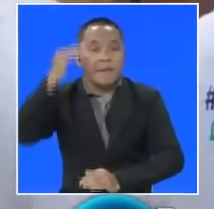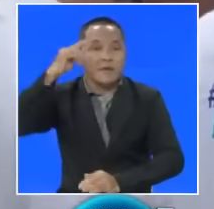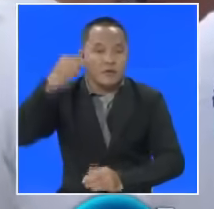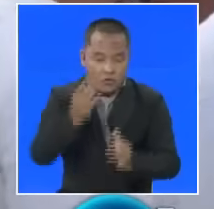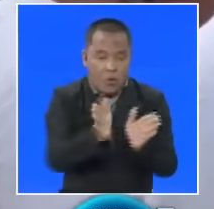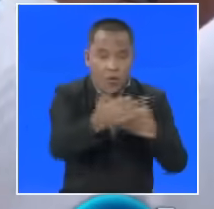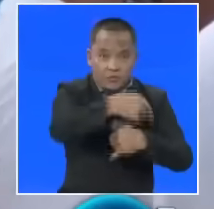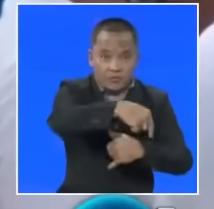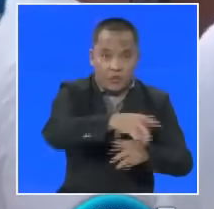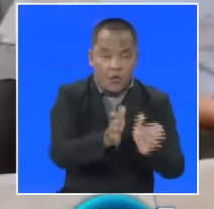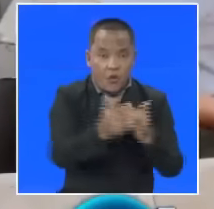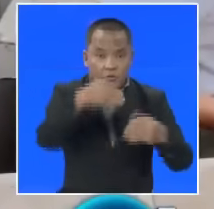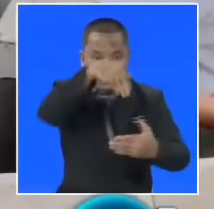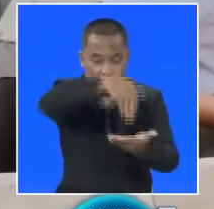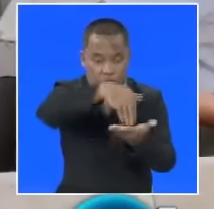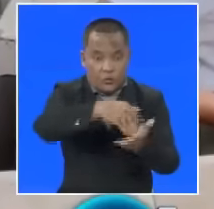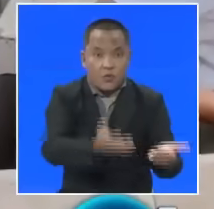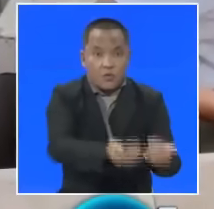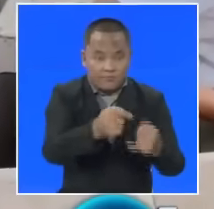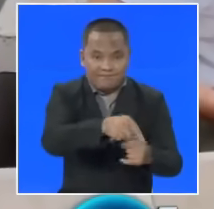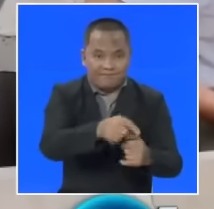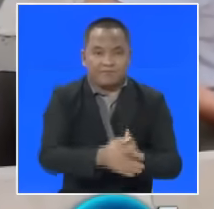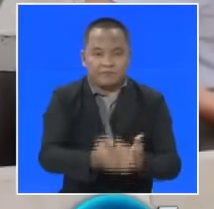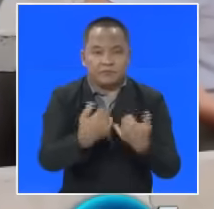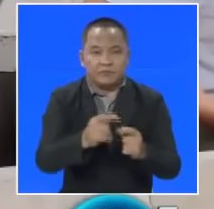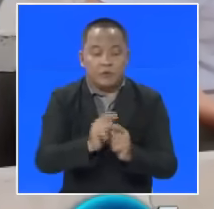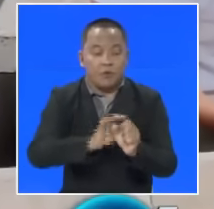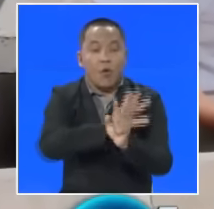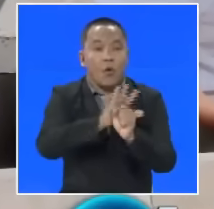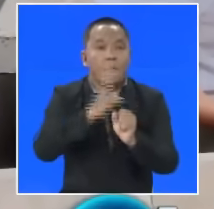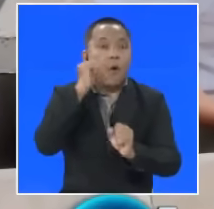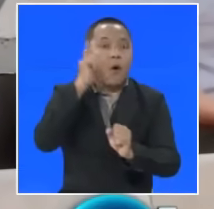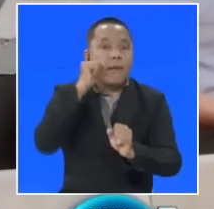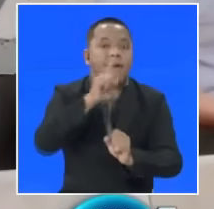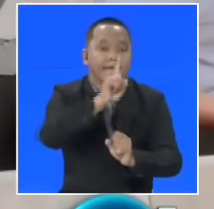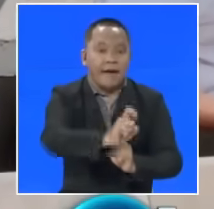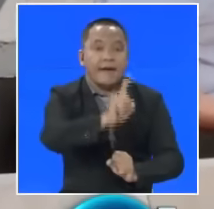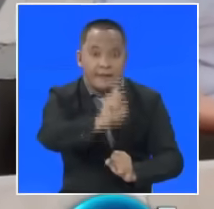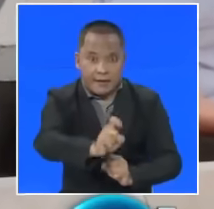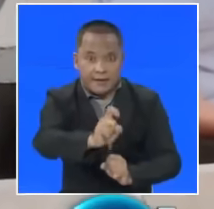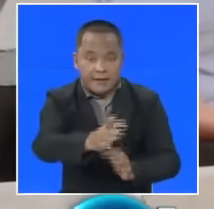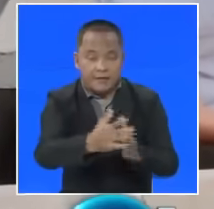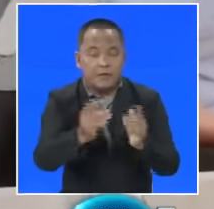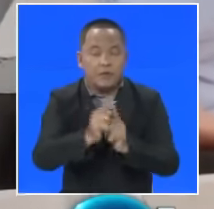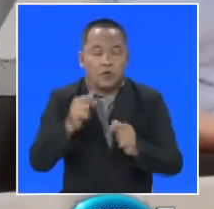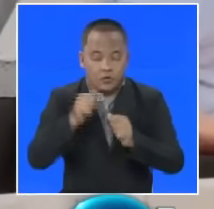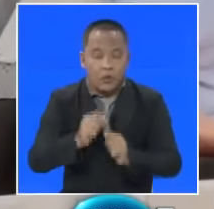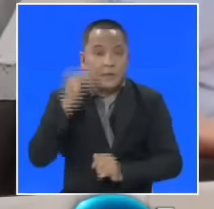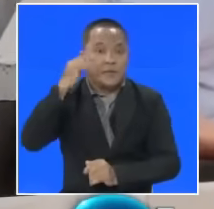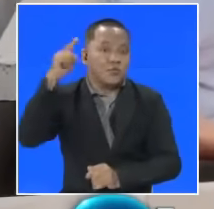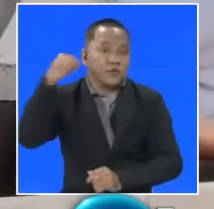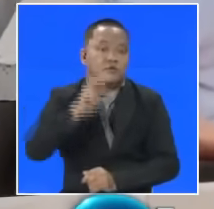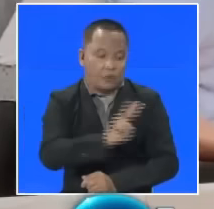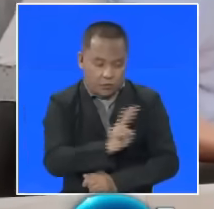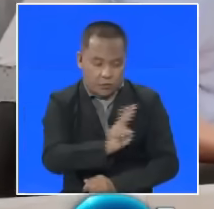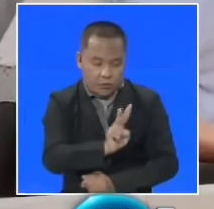ในห้องพักนี่แหละห้องพักจุดที่ถูกอุ้มนี่แหละช่วงโควิดพ่อกับแม่เนี่ยเสียชีวิตนะ คะ ผู้เสียหายก็เลยต้องอยู่กับพี่สาวเนี่ย